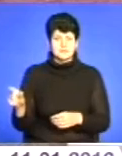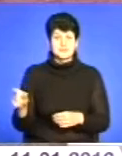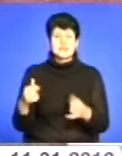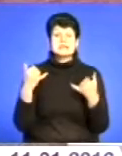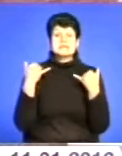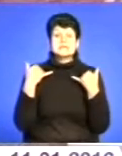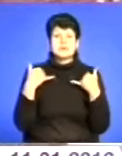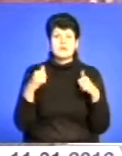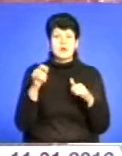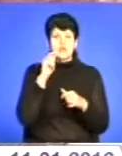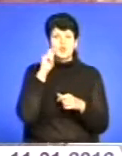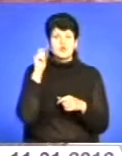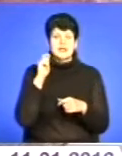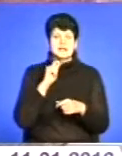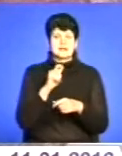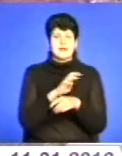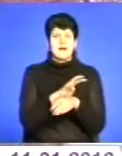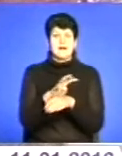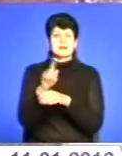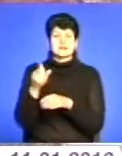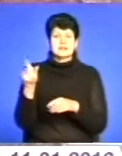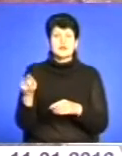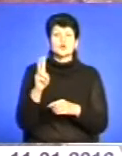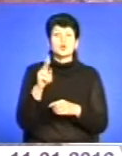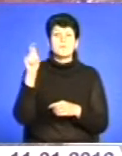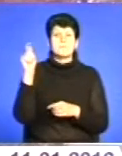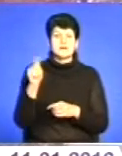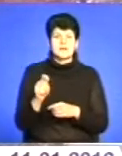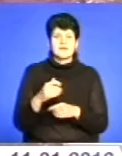Здивували українські артилеристи ті, хто приїхав